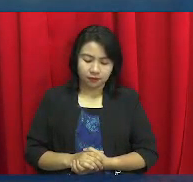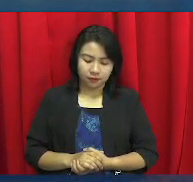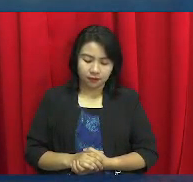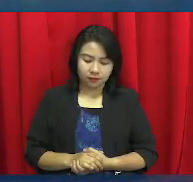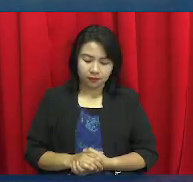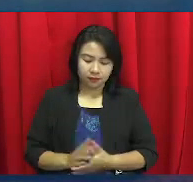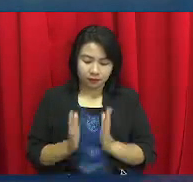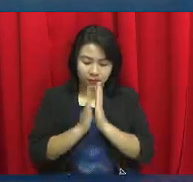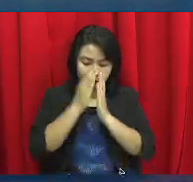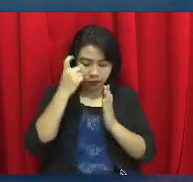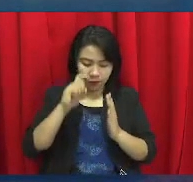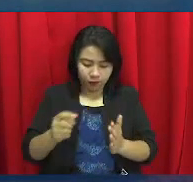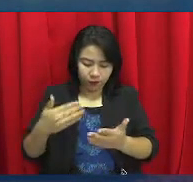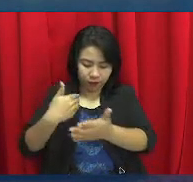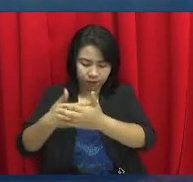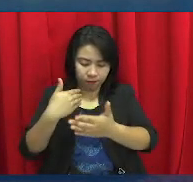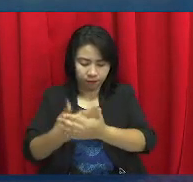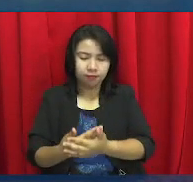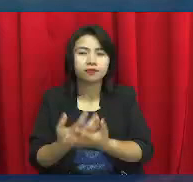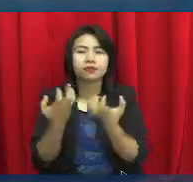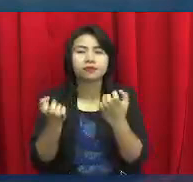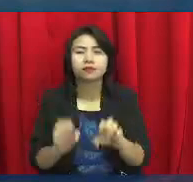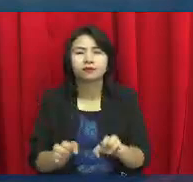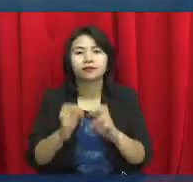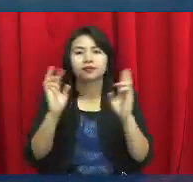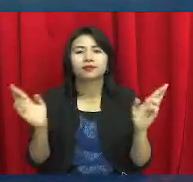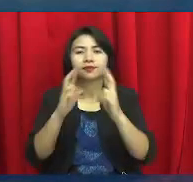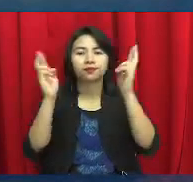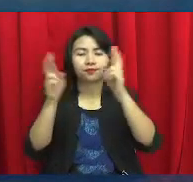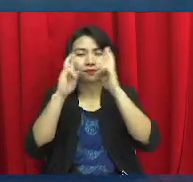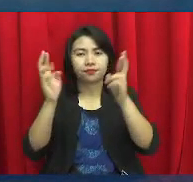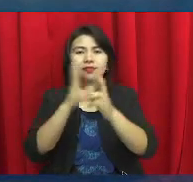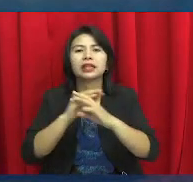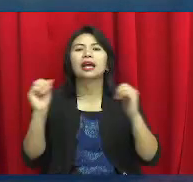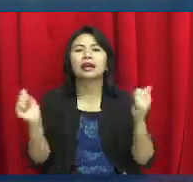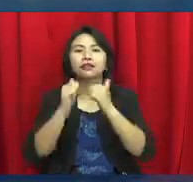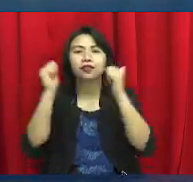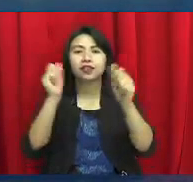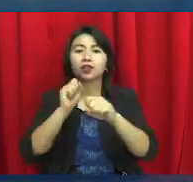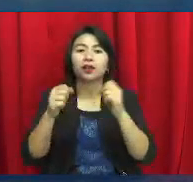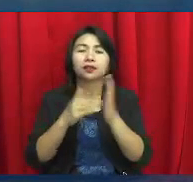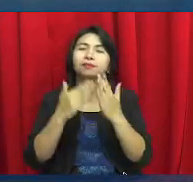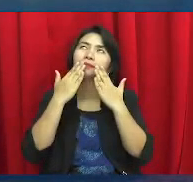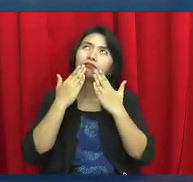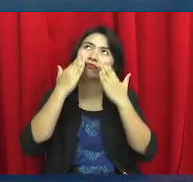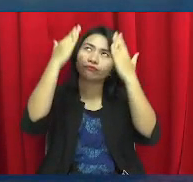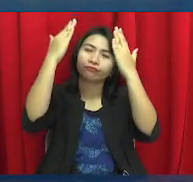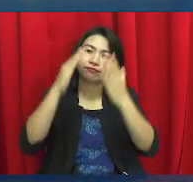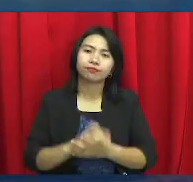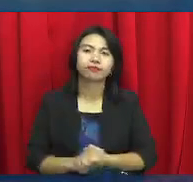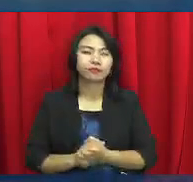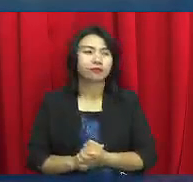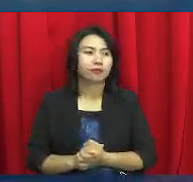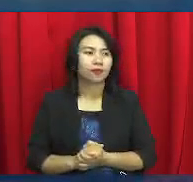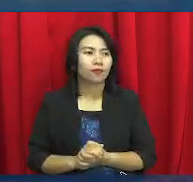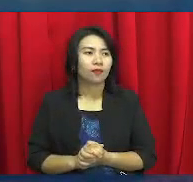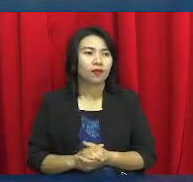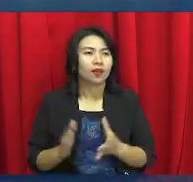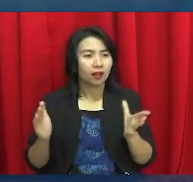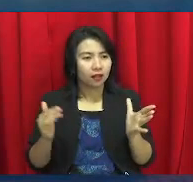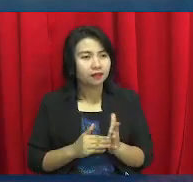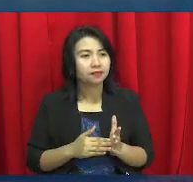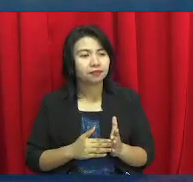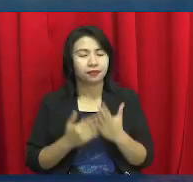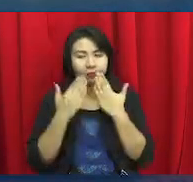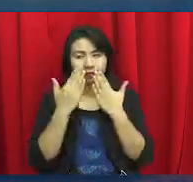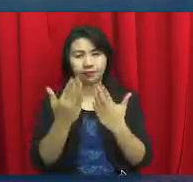upcoming revival po dyan at anniversary nyo na rin po Sir Gomer. Maraming salamat po Sir Gom. Amen. All right. So muli mga